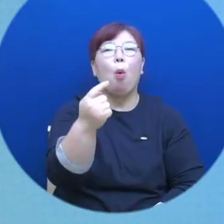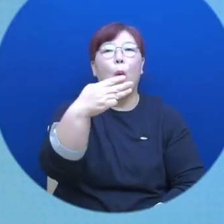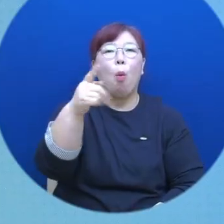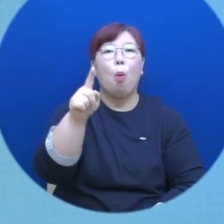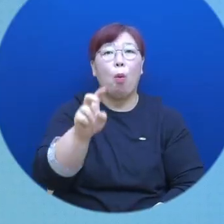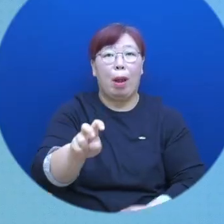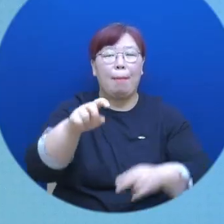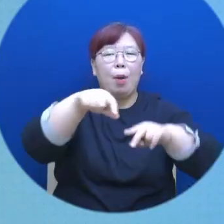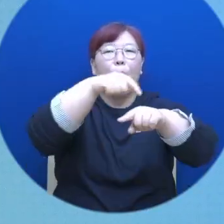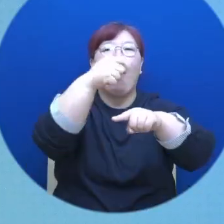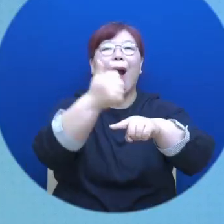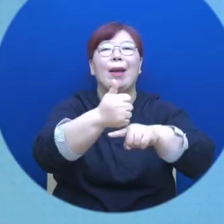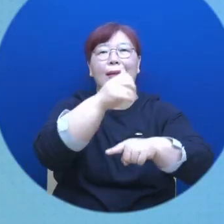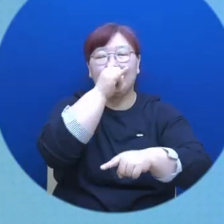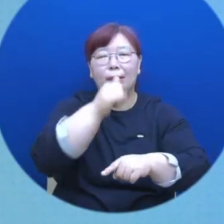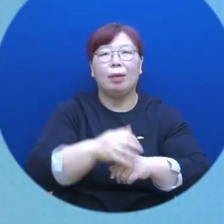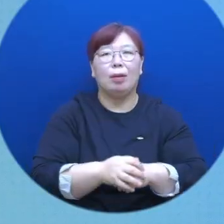누구일까요?